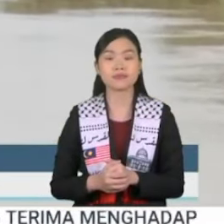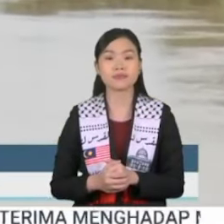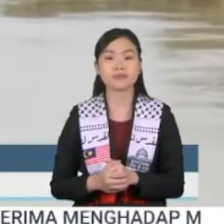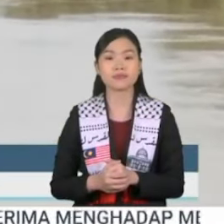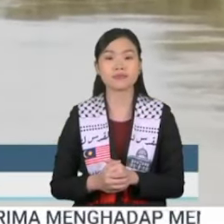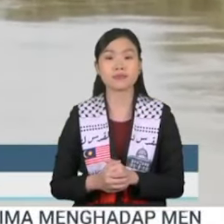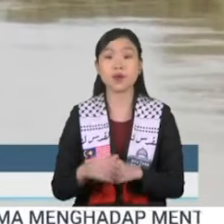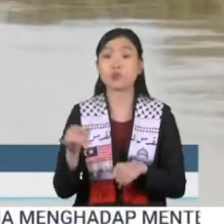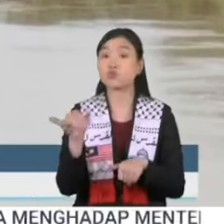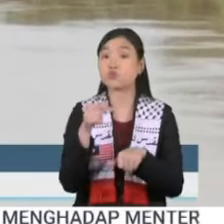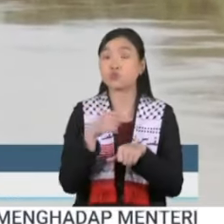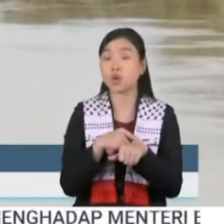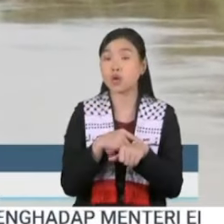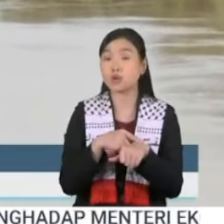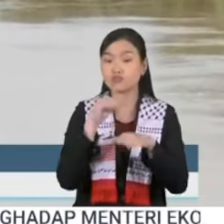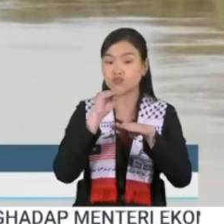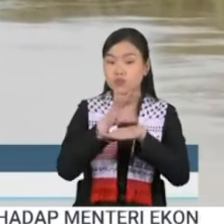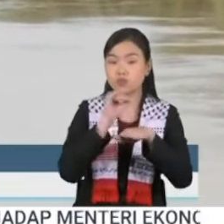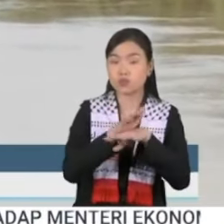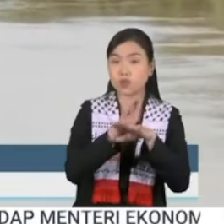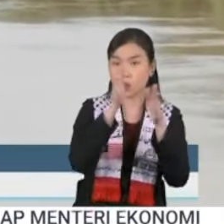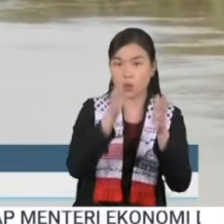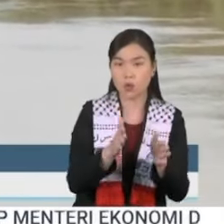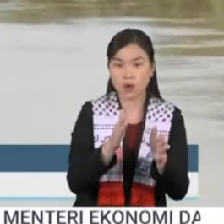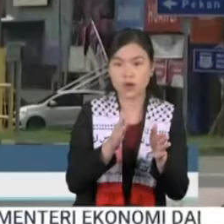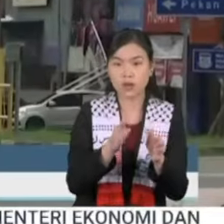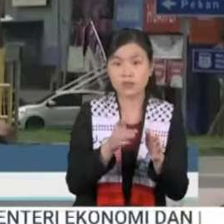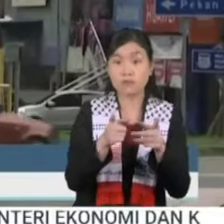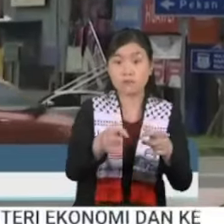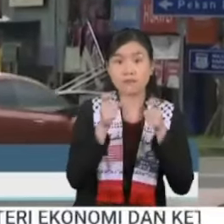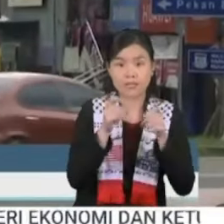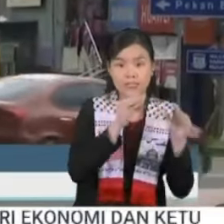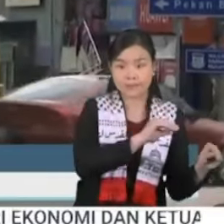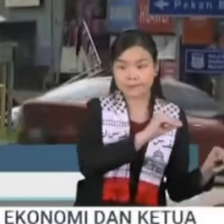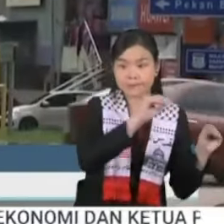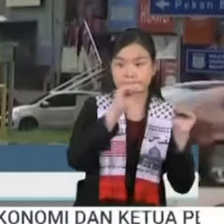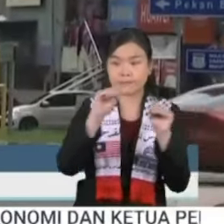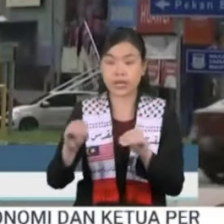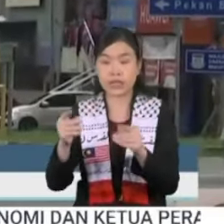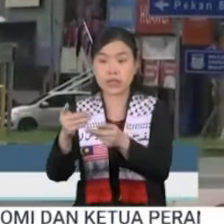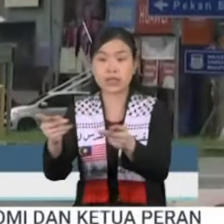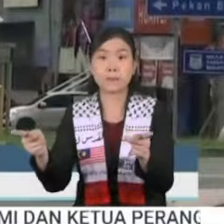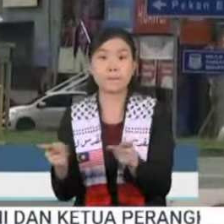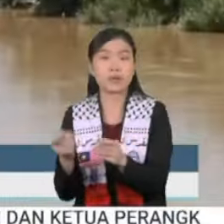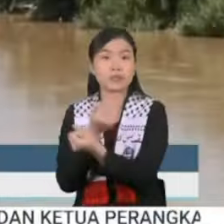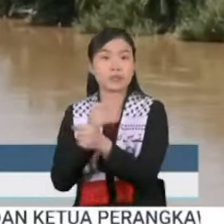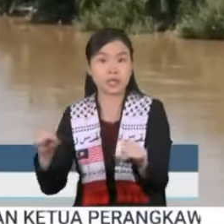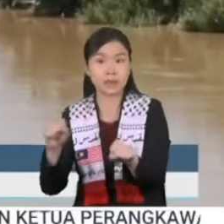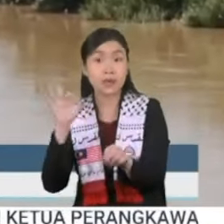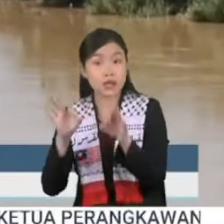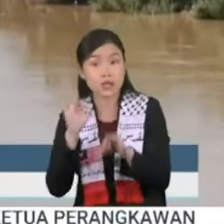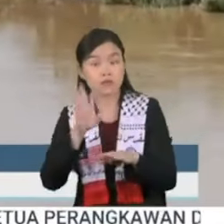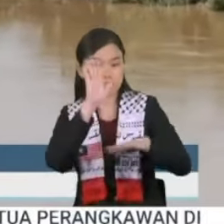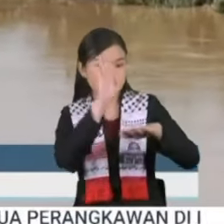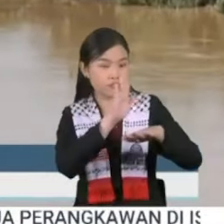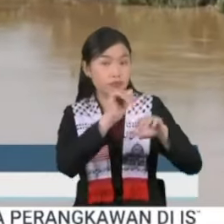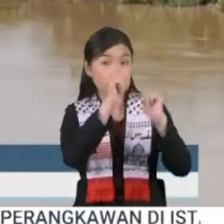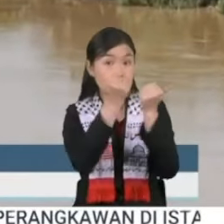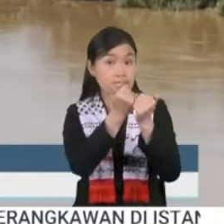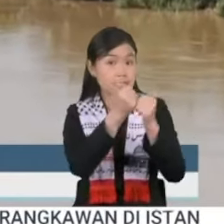Dalam masa sama, beliau menasihati penduduk agar segera berpindah ke kawasan selamat apabila diarahkan oleh